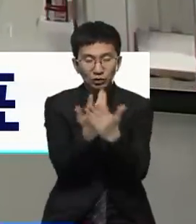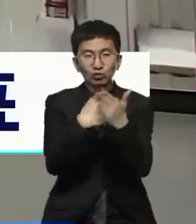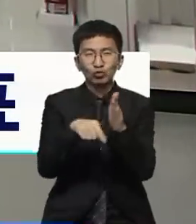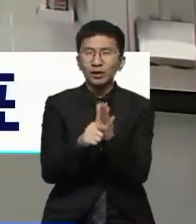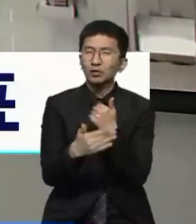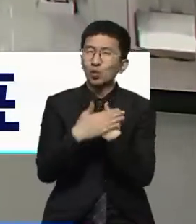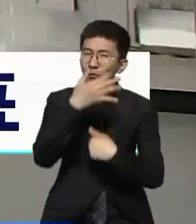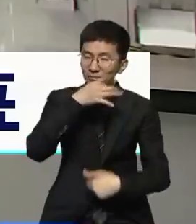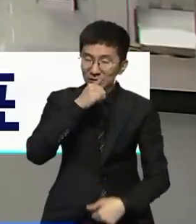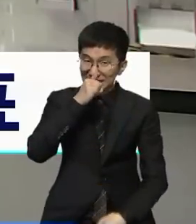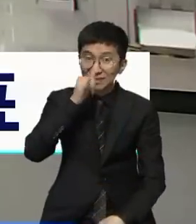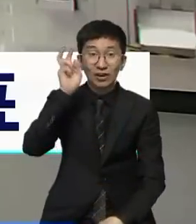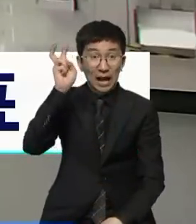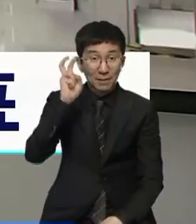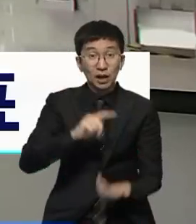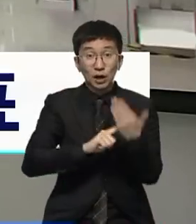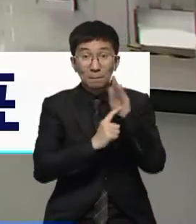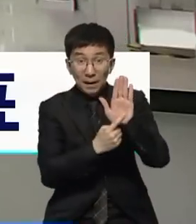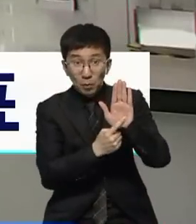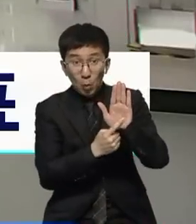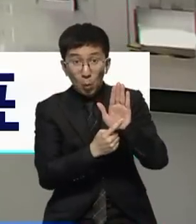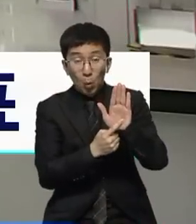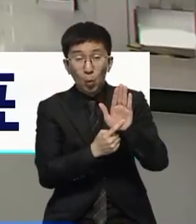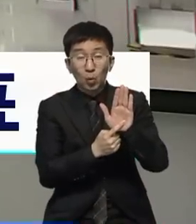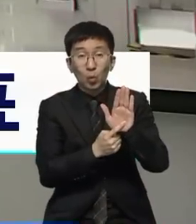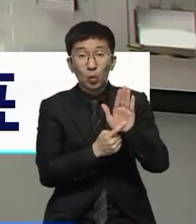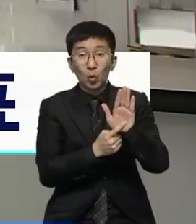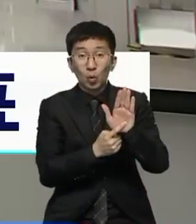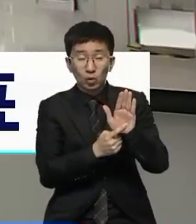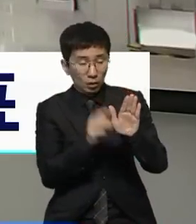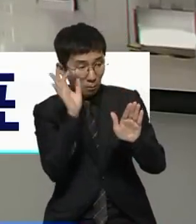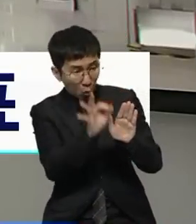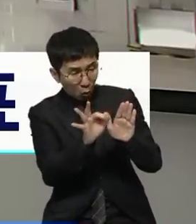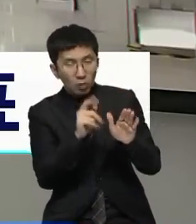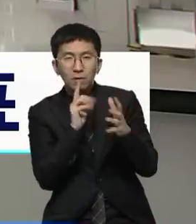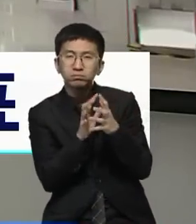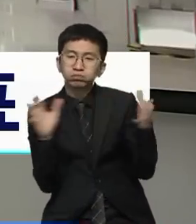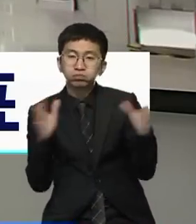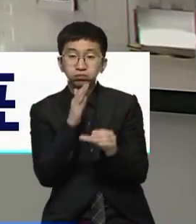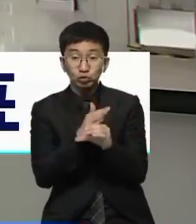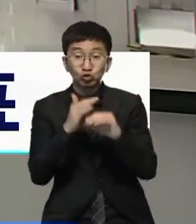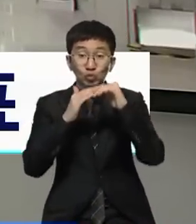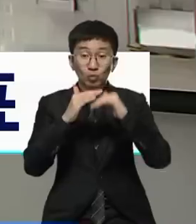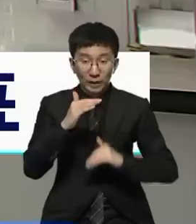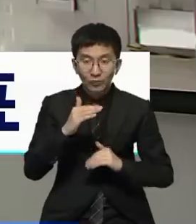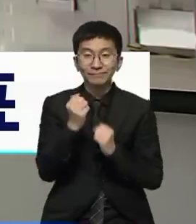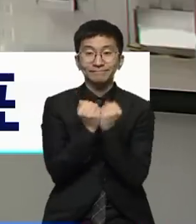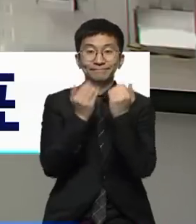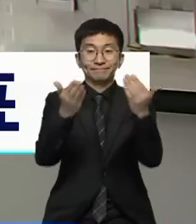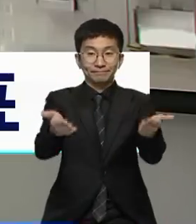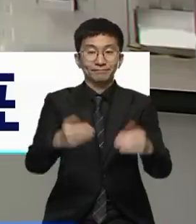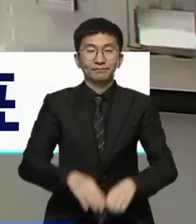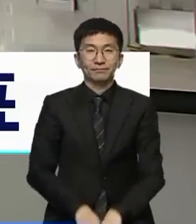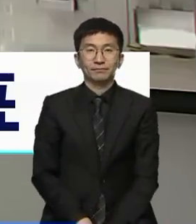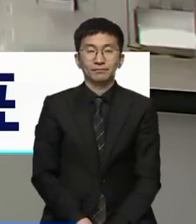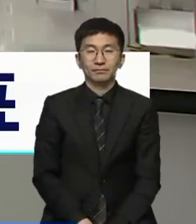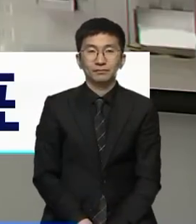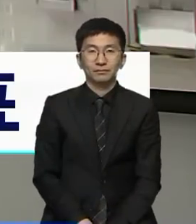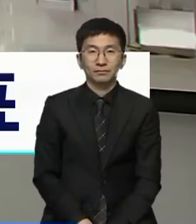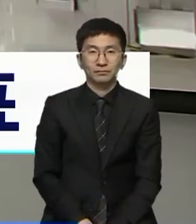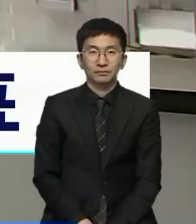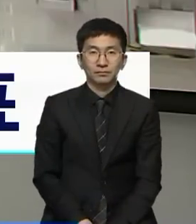걸로 보이는데 투자 발표가 한꺼번에 쏟아진 걸 두고선 이런저런 말들도 나오고 있습니다. 장훈경 기자가